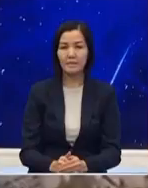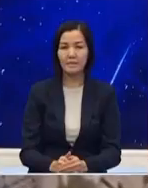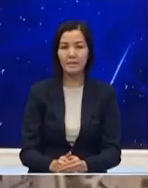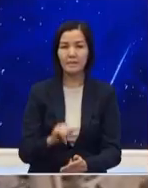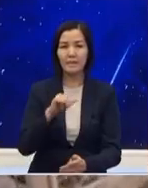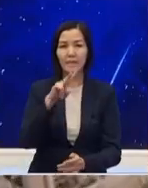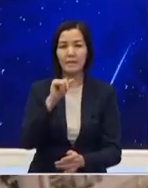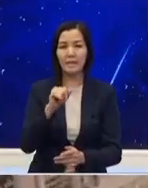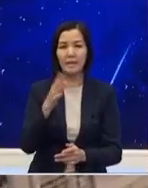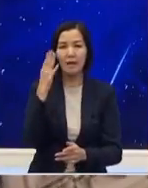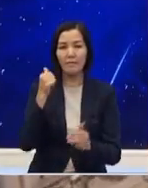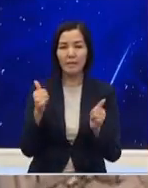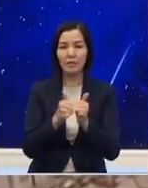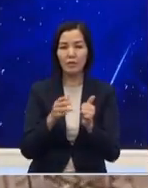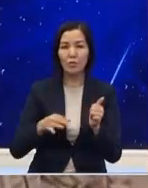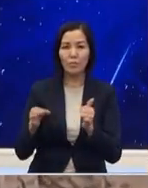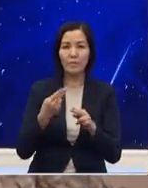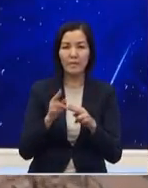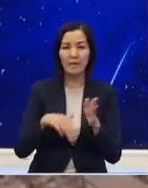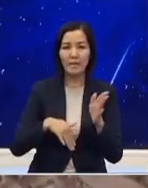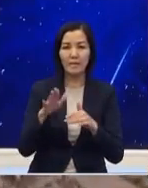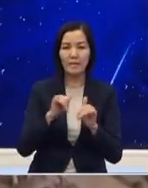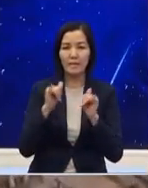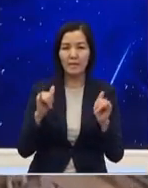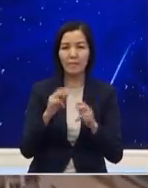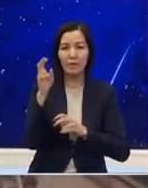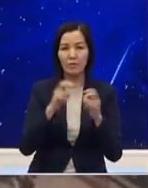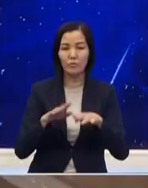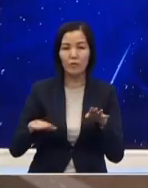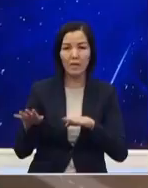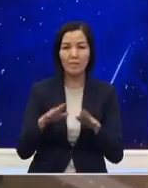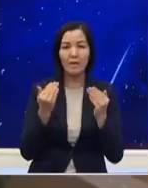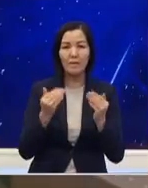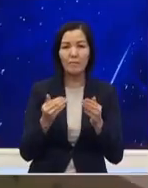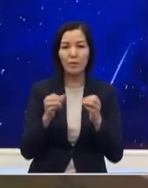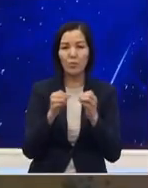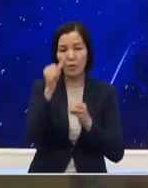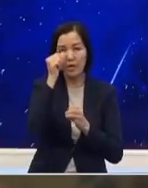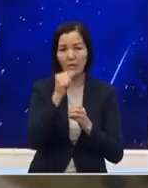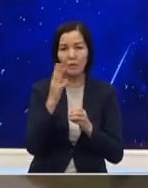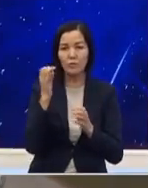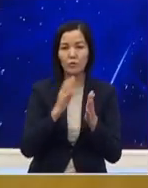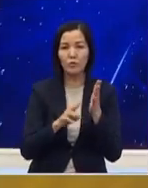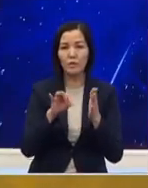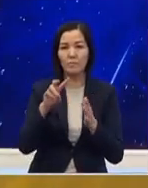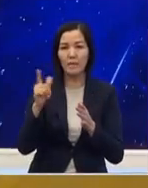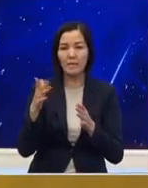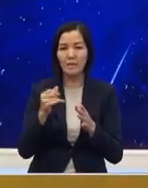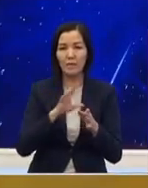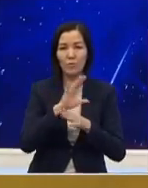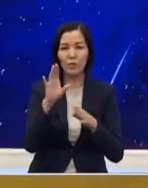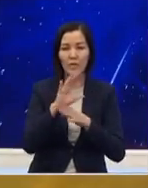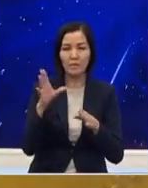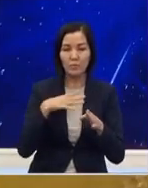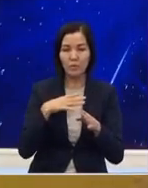Іле мегаполис пен іргелес облыстағы ең ірі дамыған өндірісті индустриалды аймақ. Биылғы 10 айдың өзінде 390 миллиард теңгенің өнеркәсіп